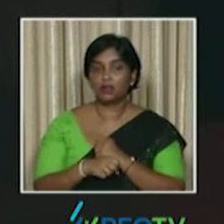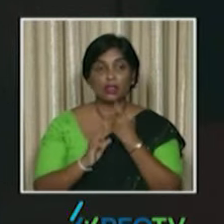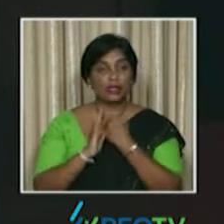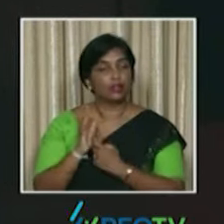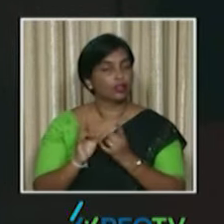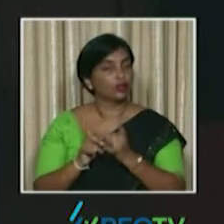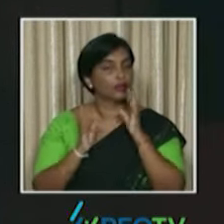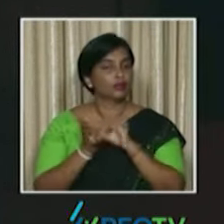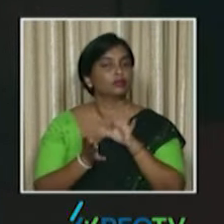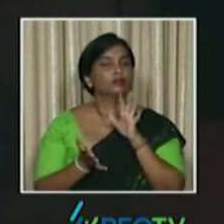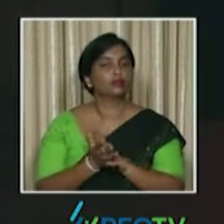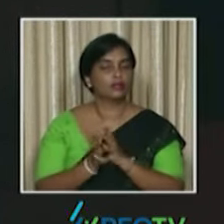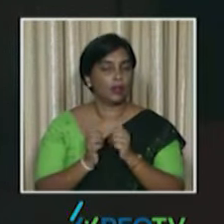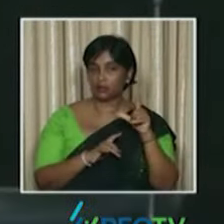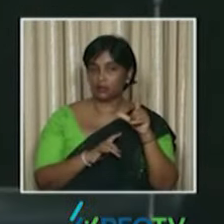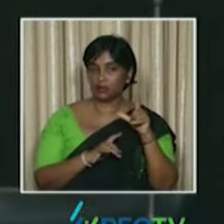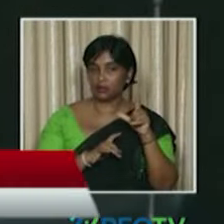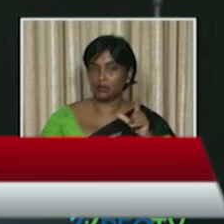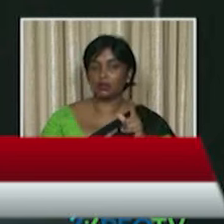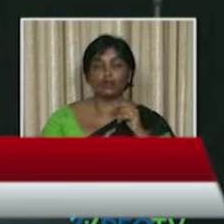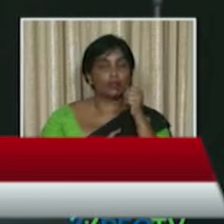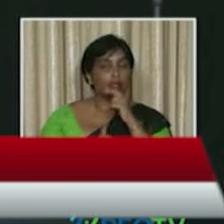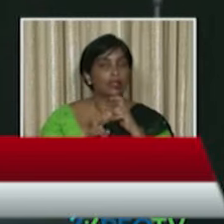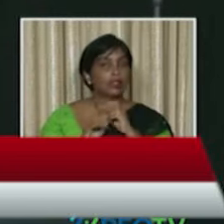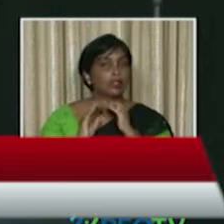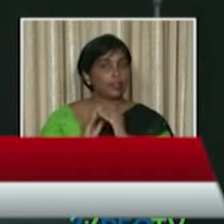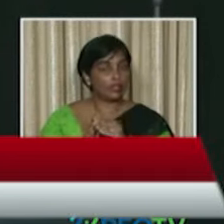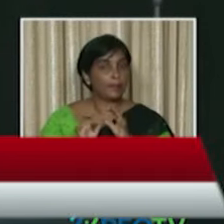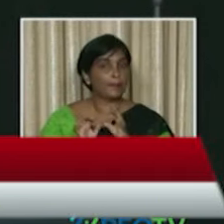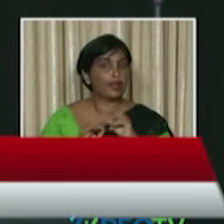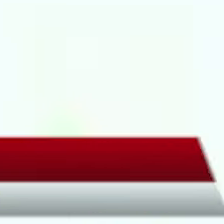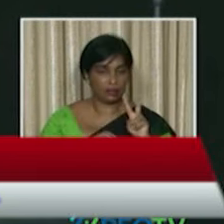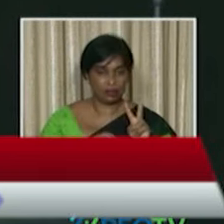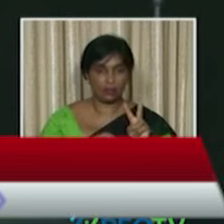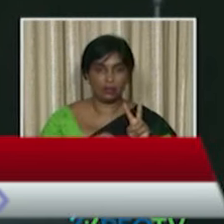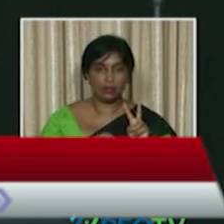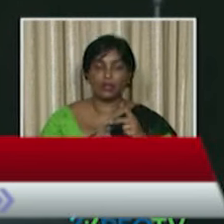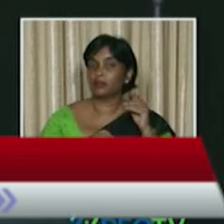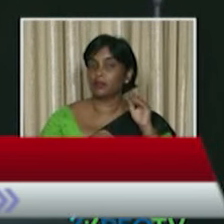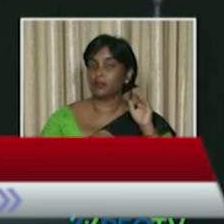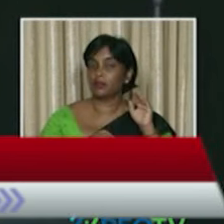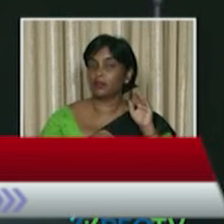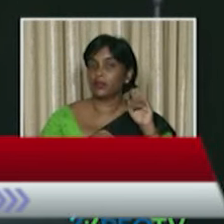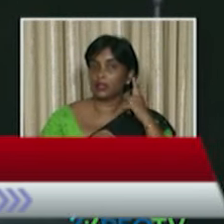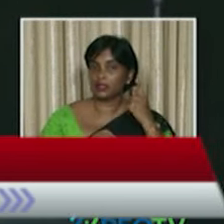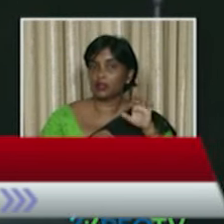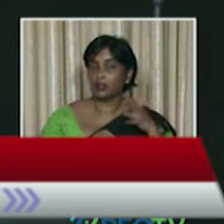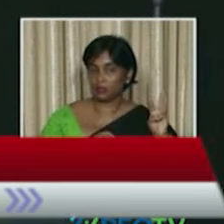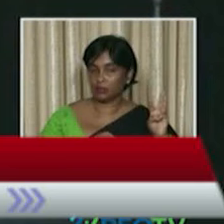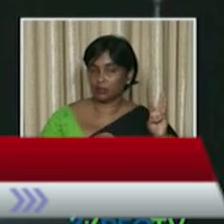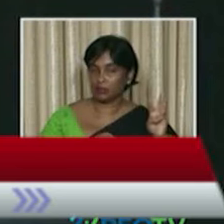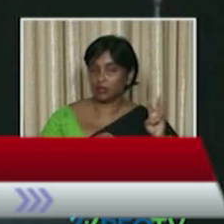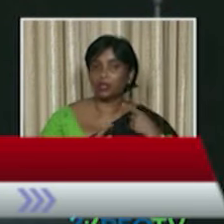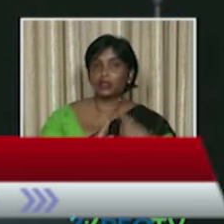අනුව ස්ථිර කිරීමකට කටයුතු කරනු ලැබේ සුරාබඳු දෙපාර්තමේන්තුවට බිලියන 232කුත් රේගුවට බිලියන